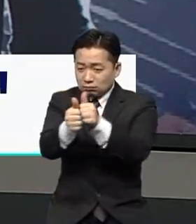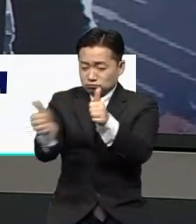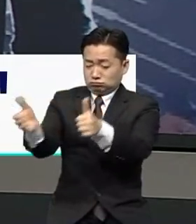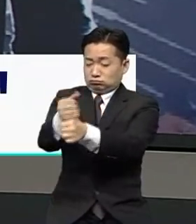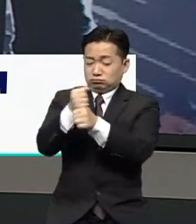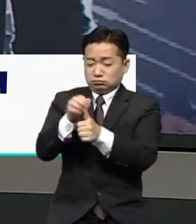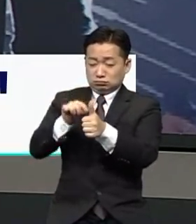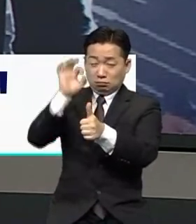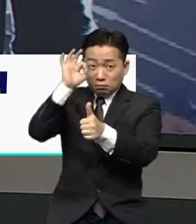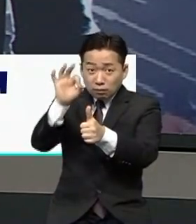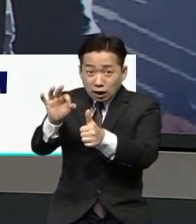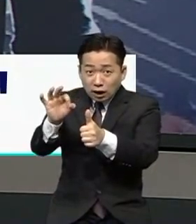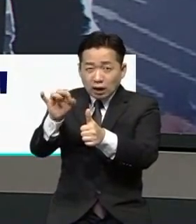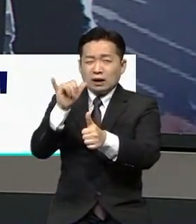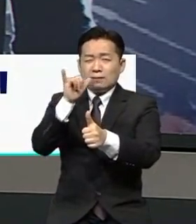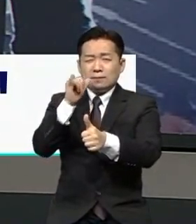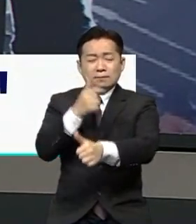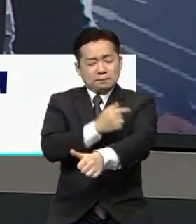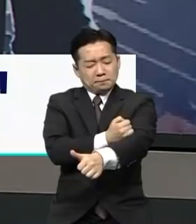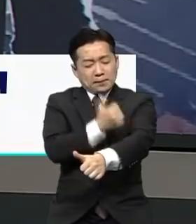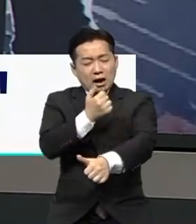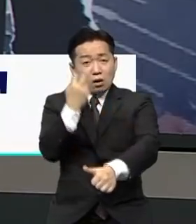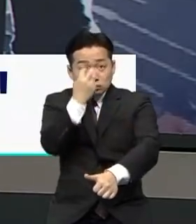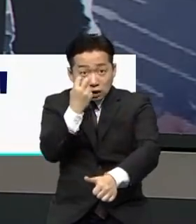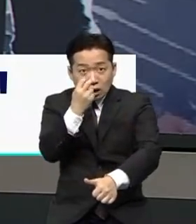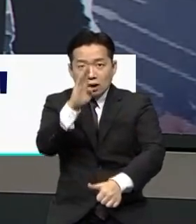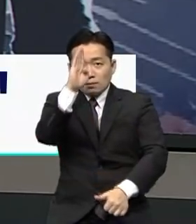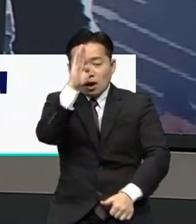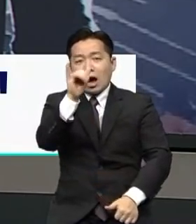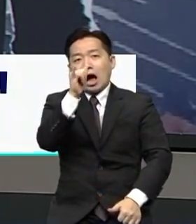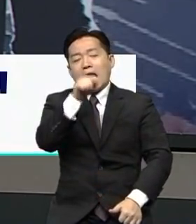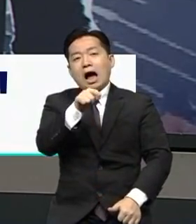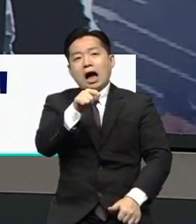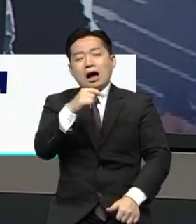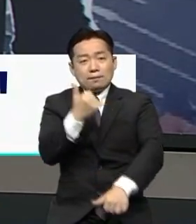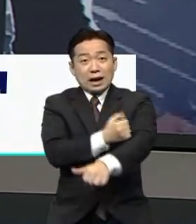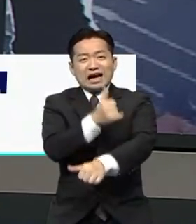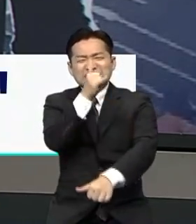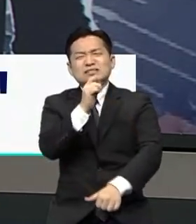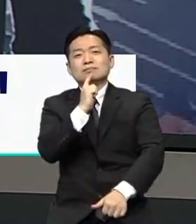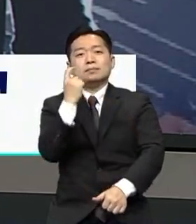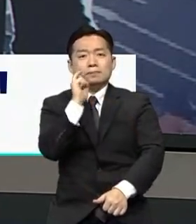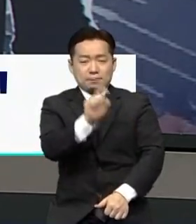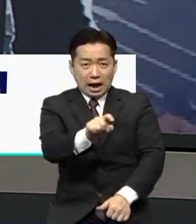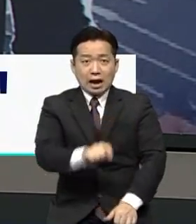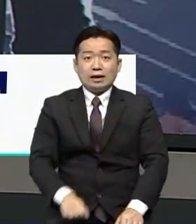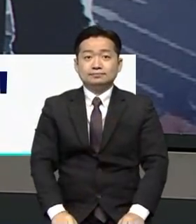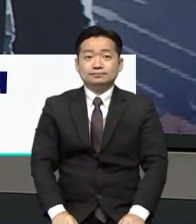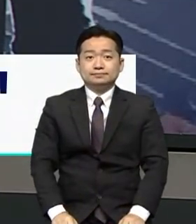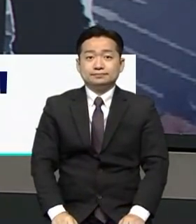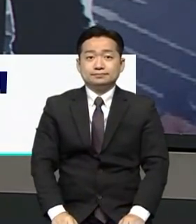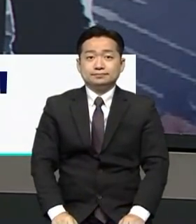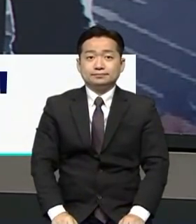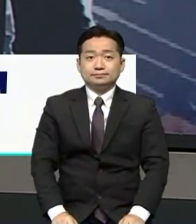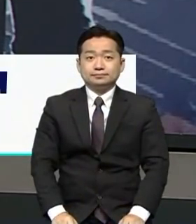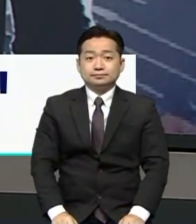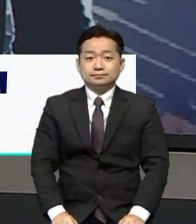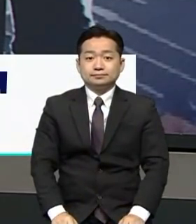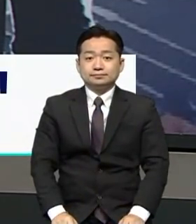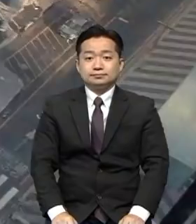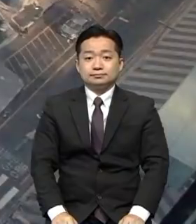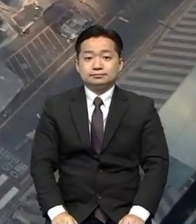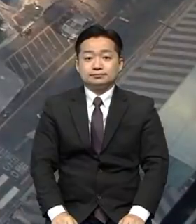남성을 붙잡았는데 마약 간이 검사에서 양성 반응이 나왔습니다. 사건 사고 소식 최선길 기자입니다.